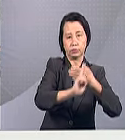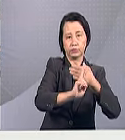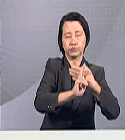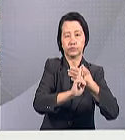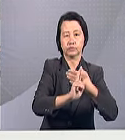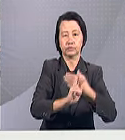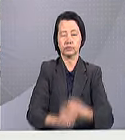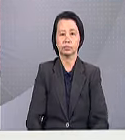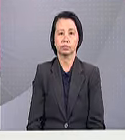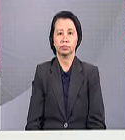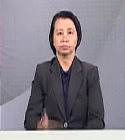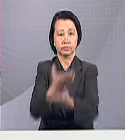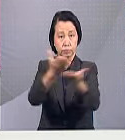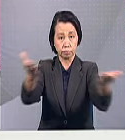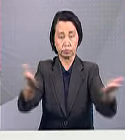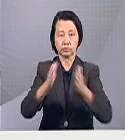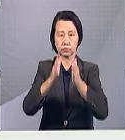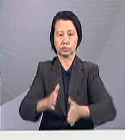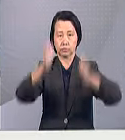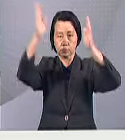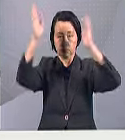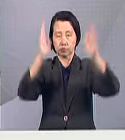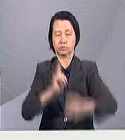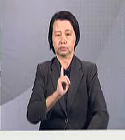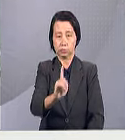Para penonton dan seluruh umat Islam di Malaysia,